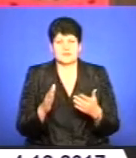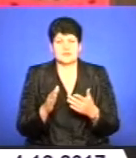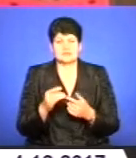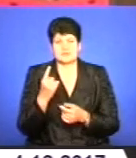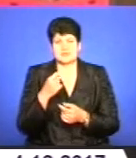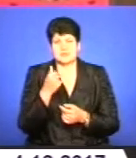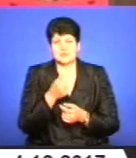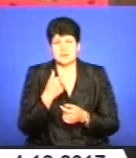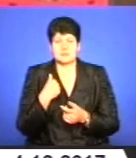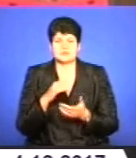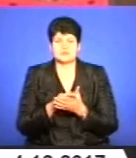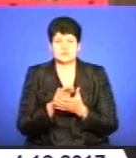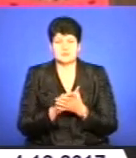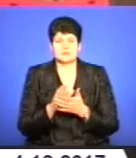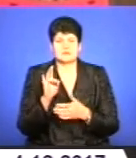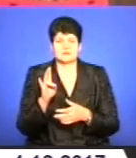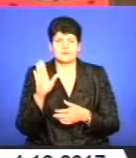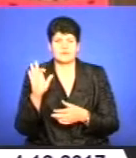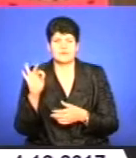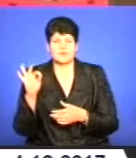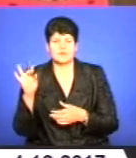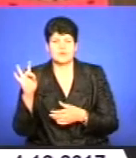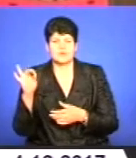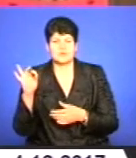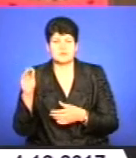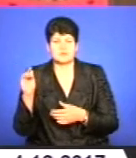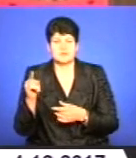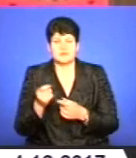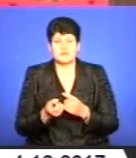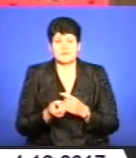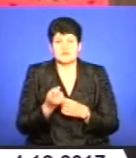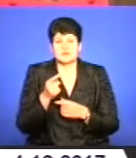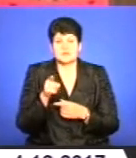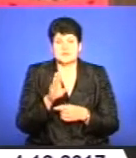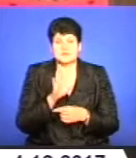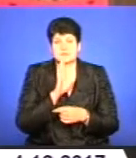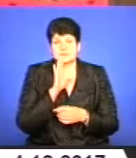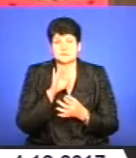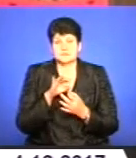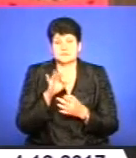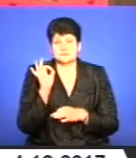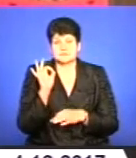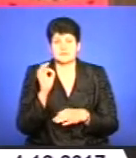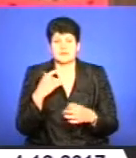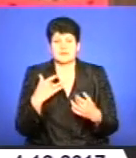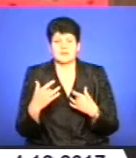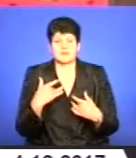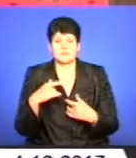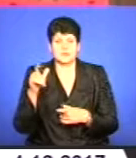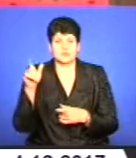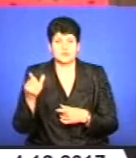рік ми познайомились з Наталкою Ворожбит, виявилося, що ця тендітна драматург, всесвітньо